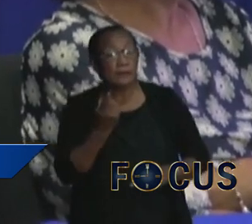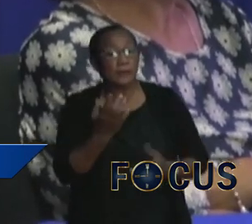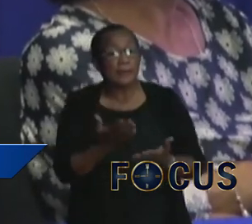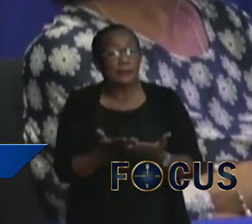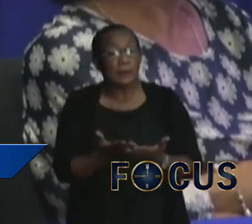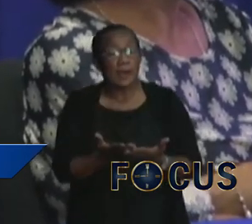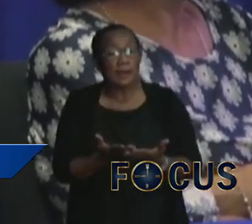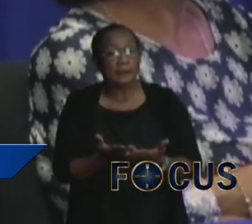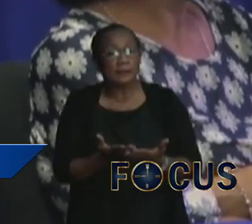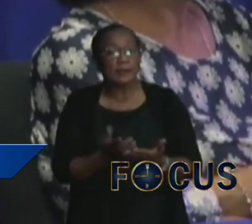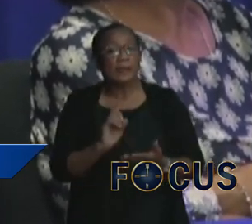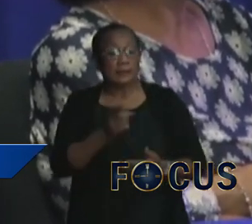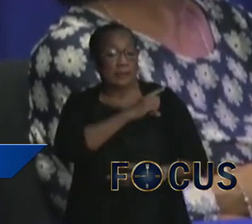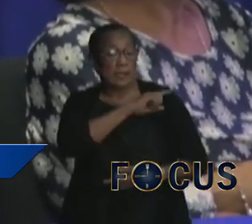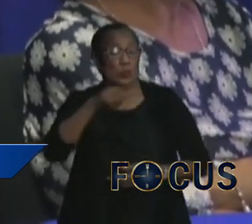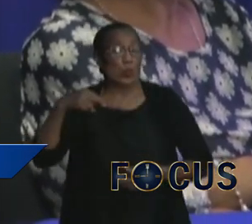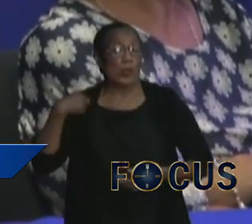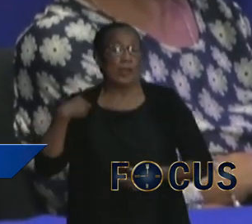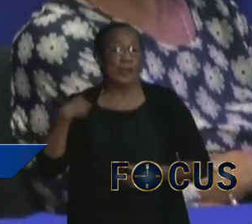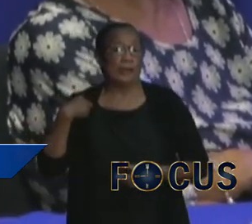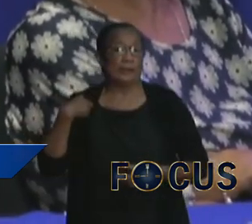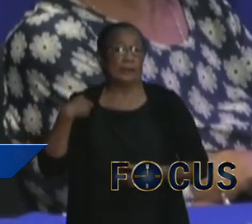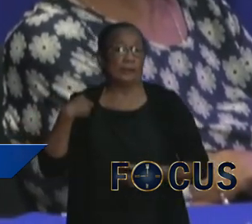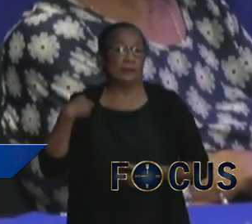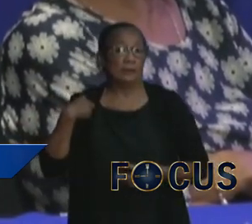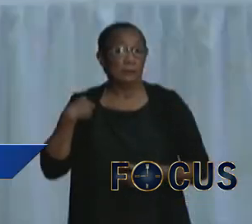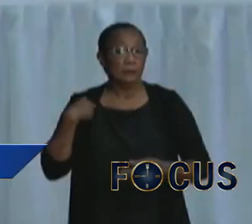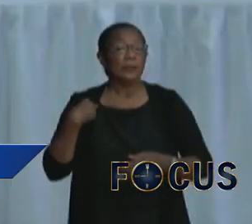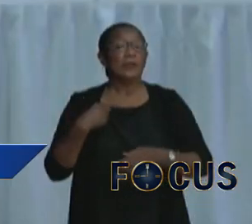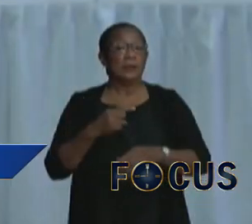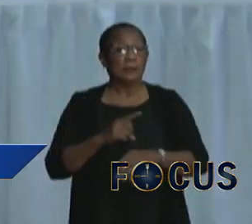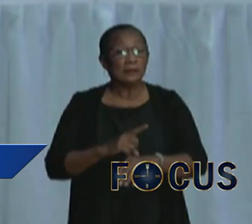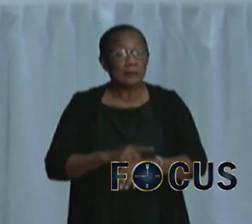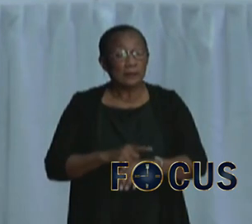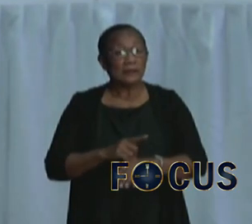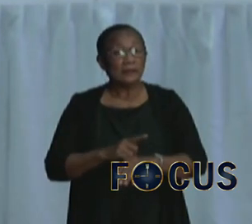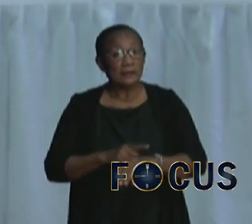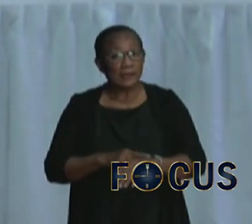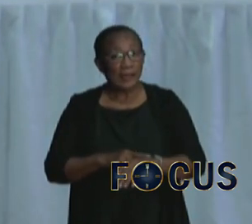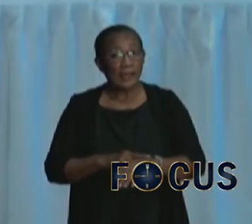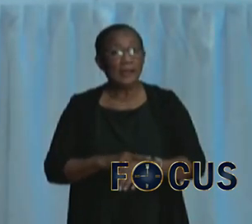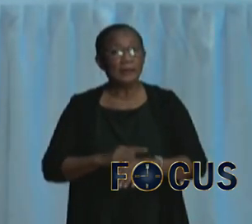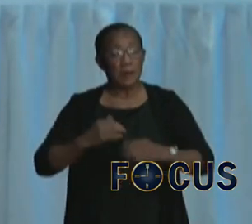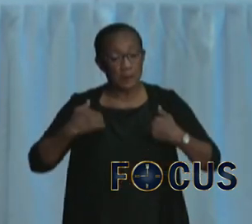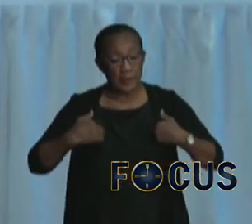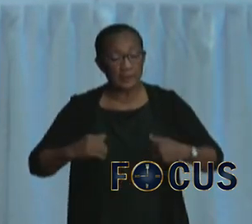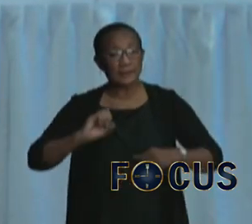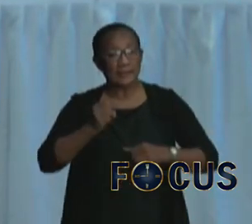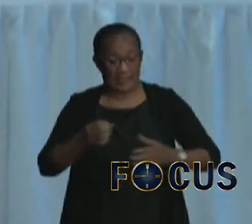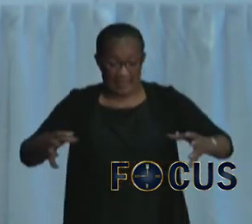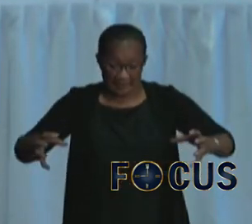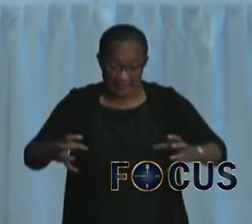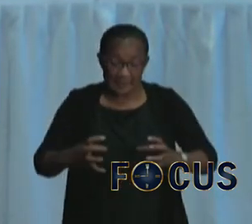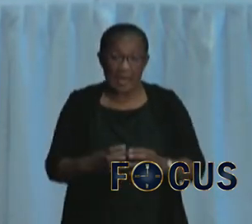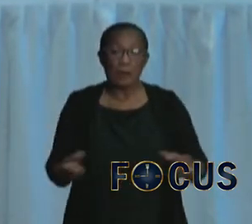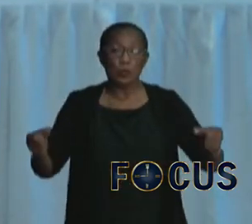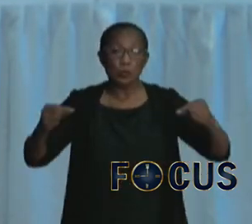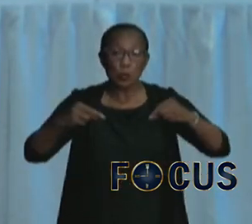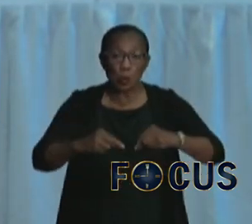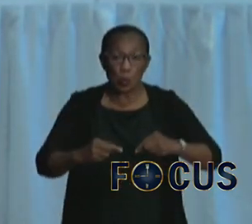dat wij de tijd waarin mensen kunnen samenscholen, want samenscholingen